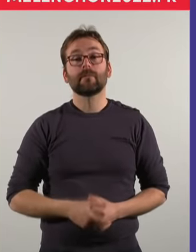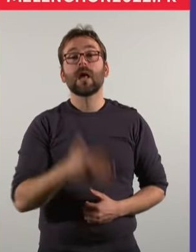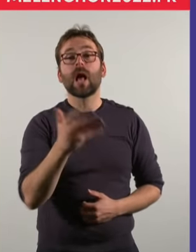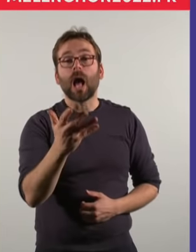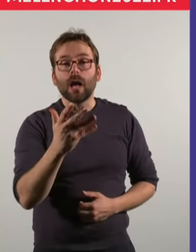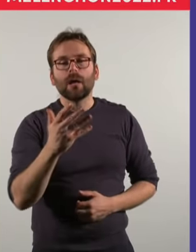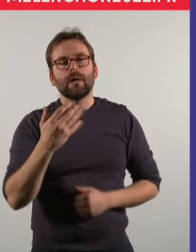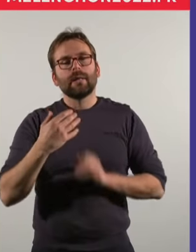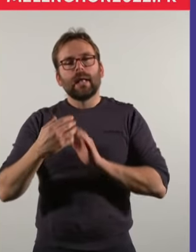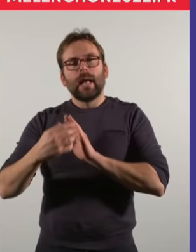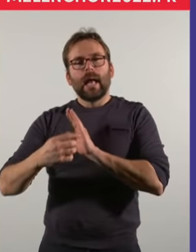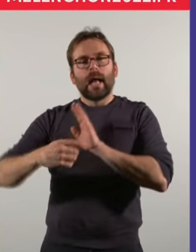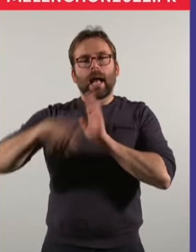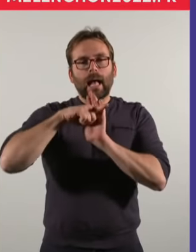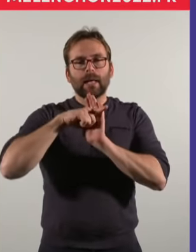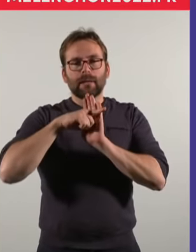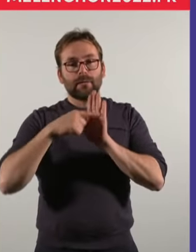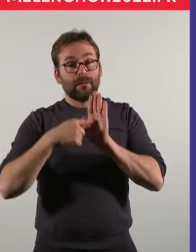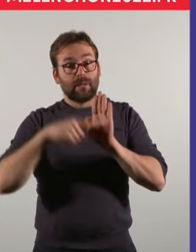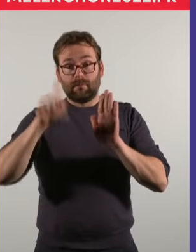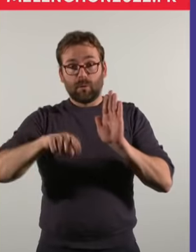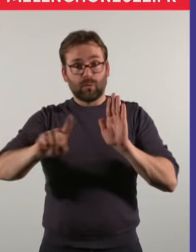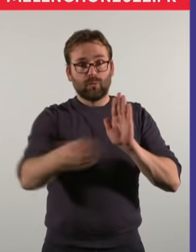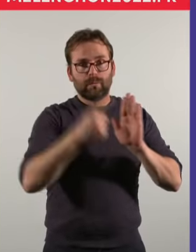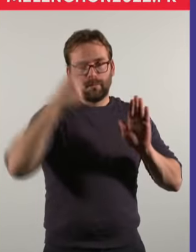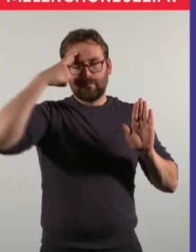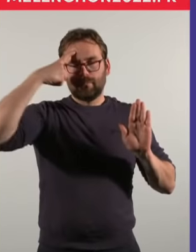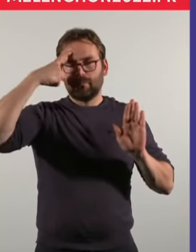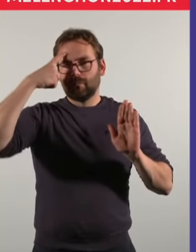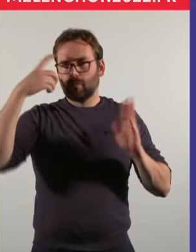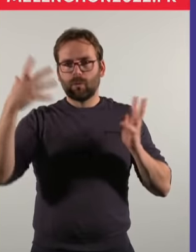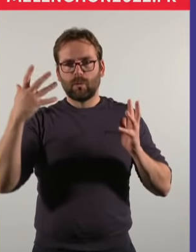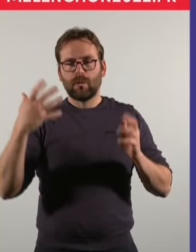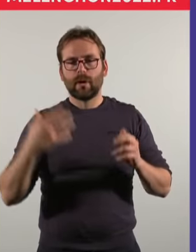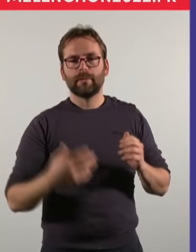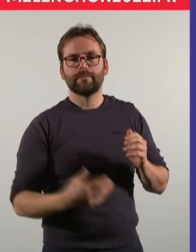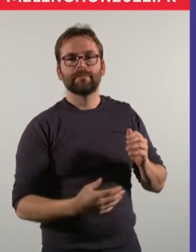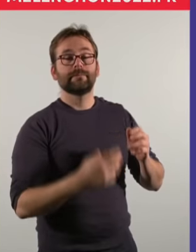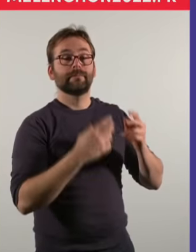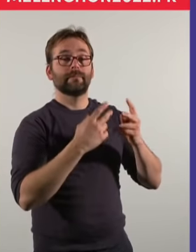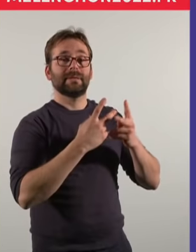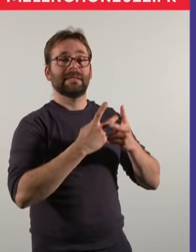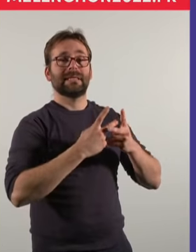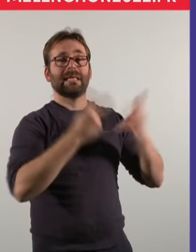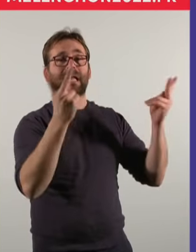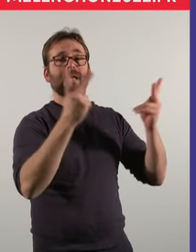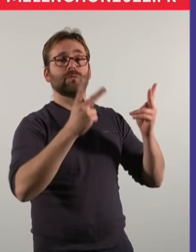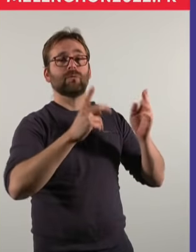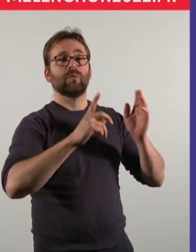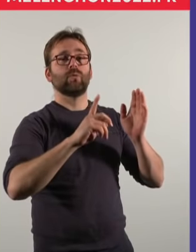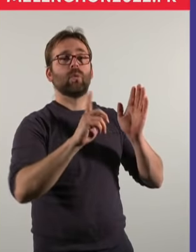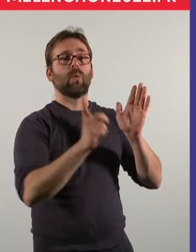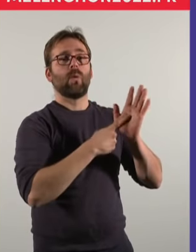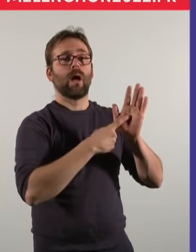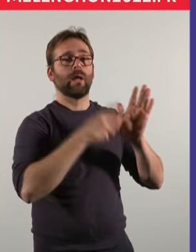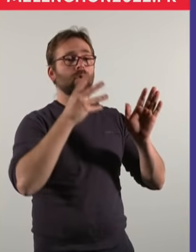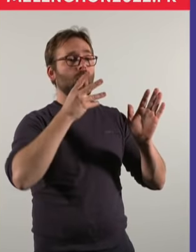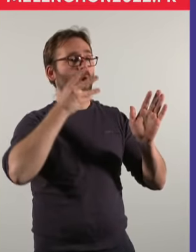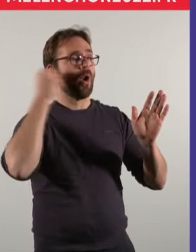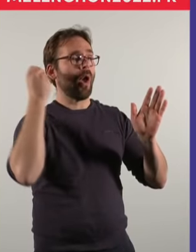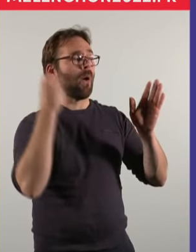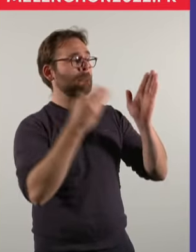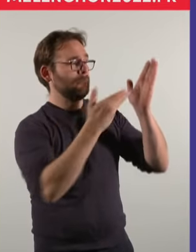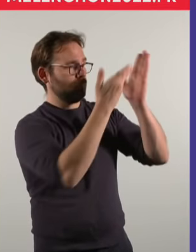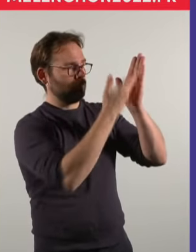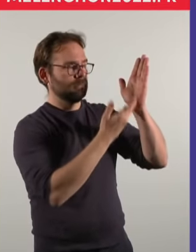Alors il y a une règle de fer dont tout le monde doit se souvenir. La déclaration y est écrite dessus. Déclaration des droits de l'homme, on